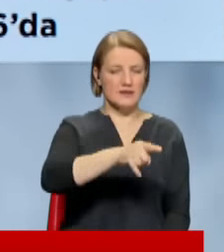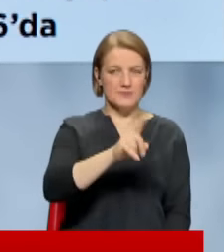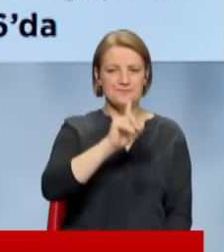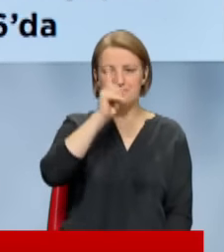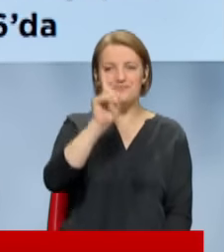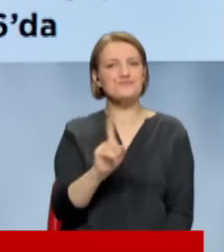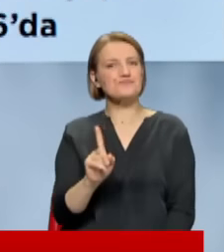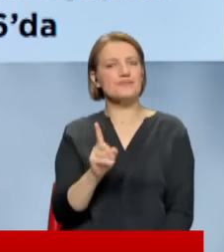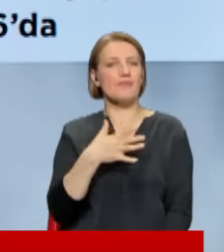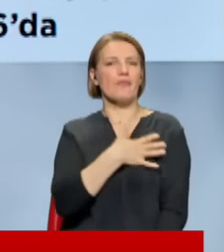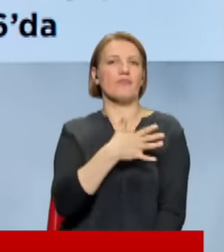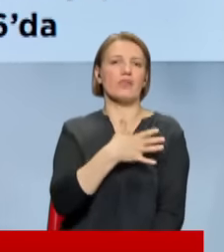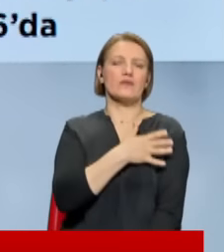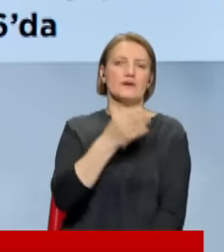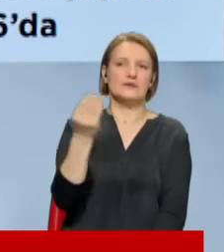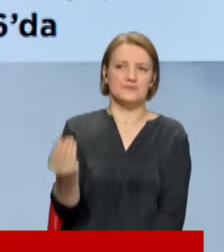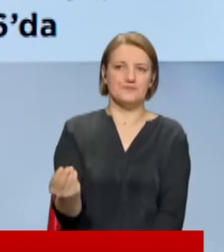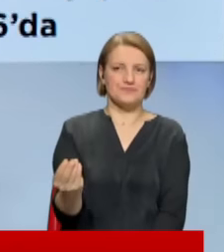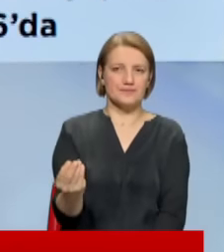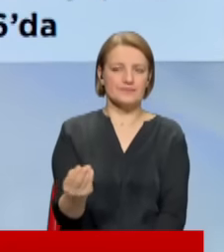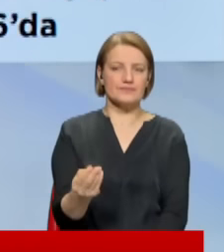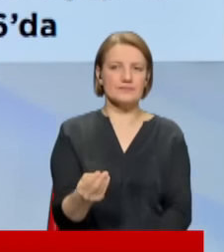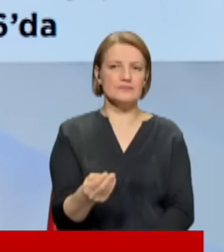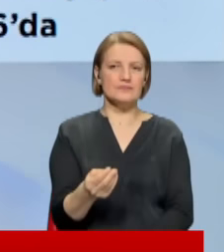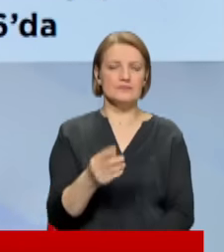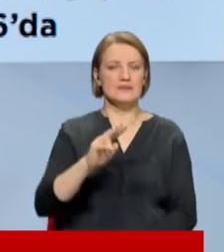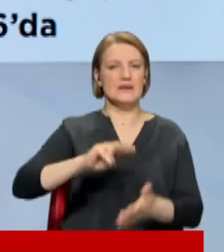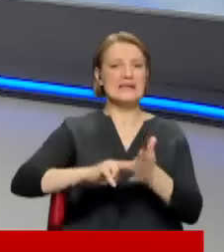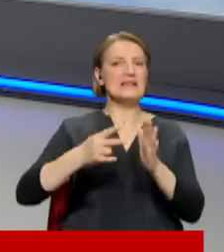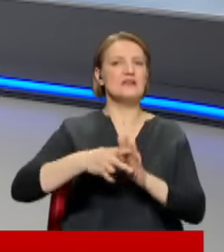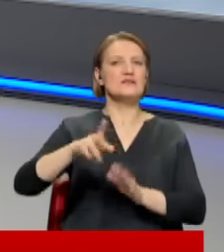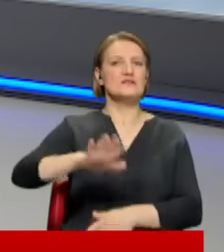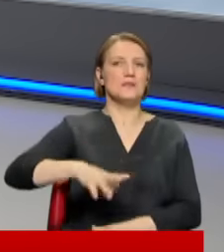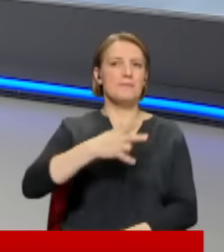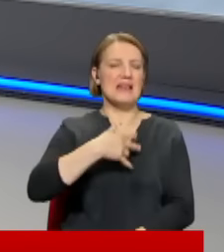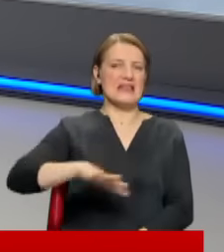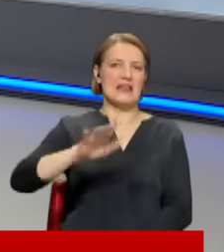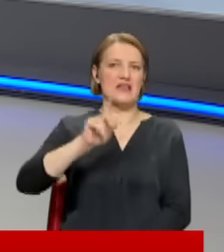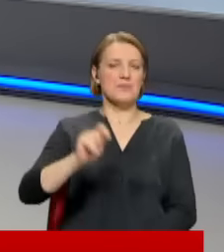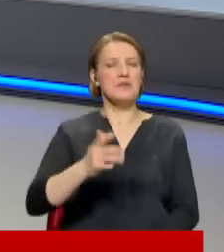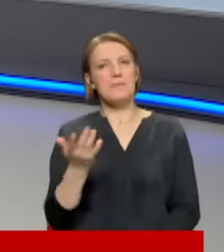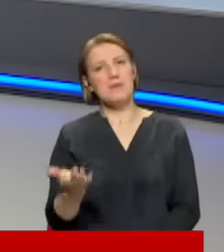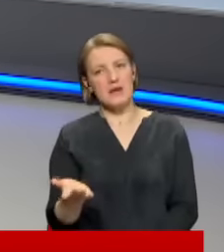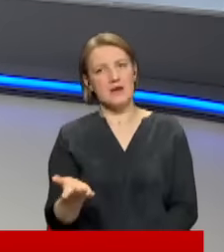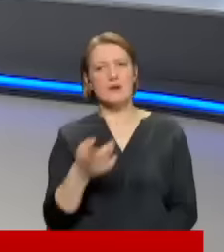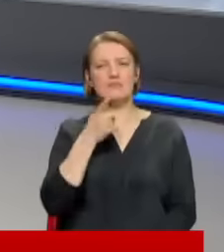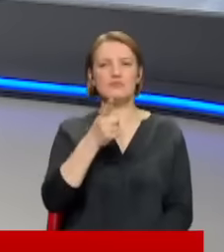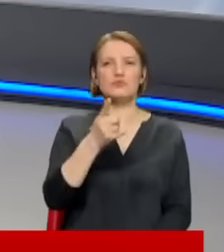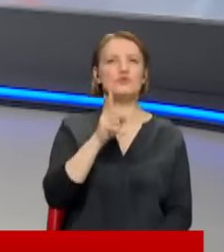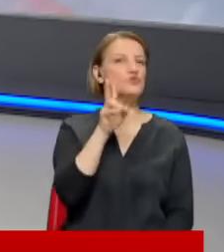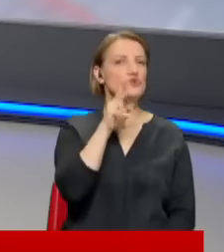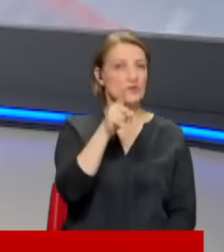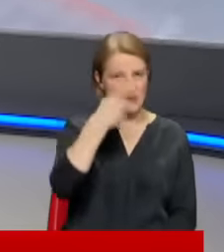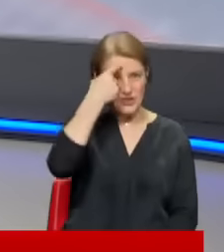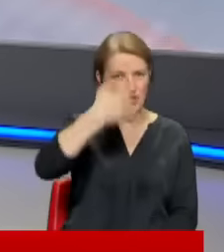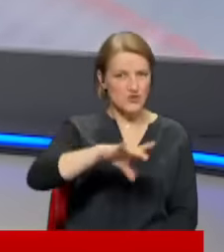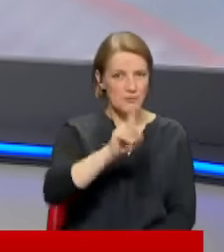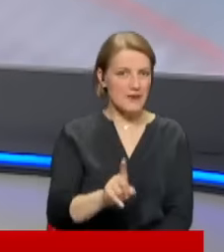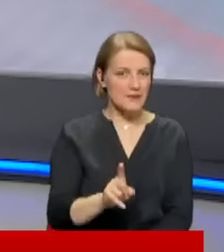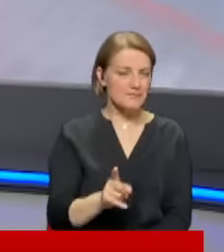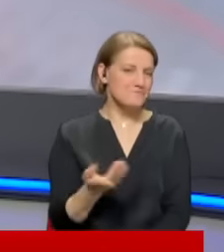yalnızca onu Cumhuriyet Halk Partisi'ndeki ve idaresindeki belediyelere yapıldı. Peki bu sonuç sizi şaşırttı